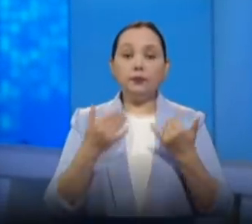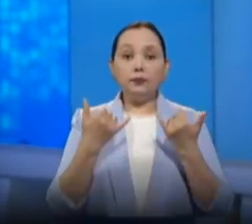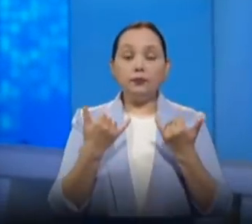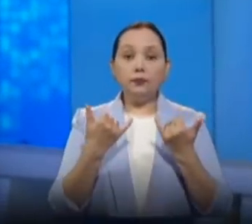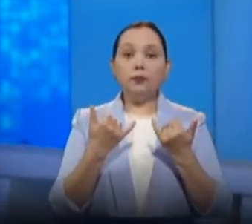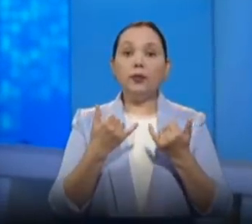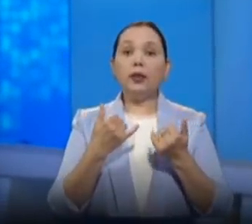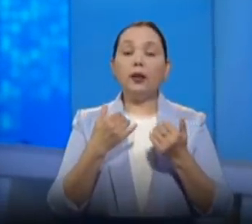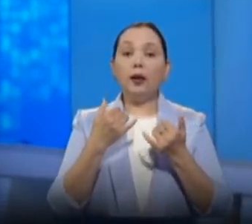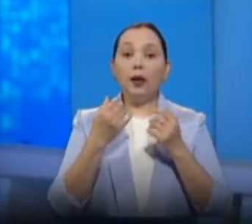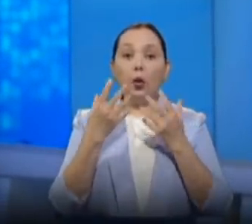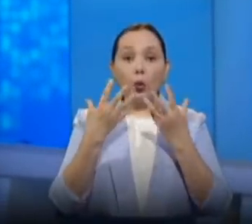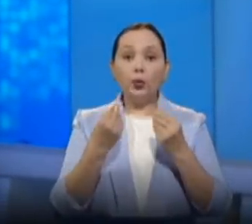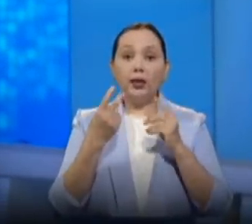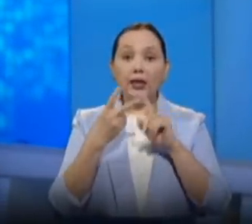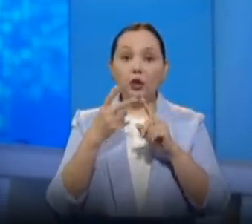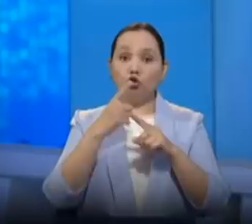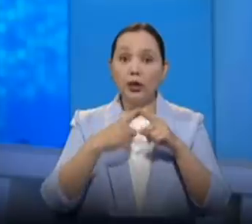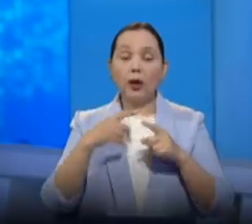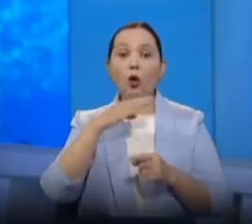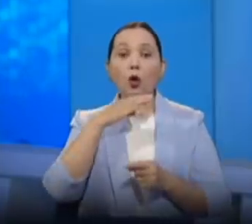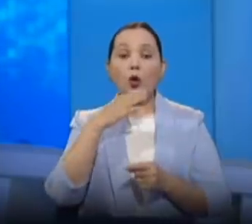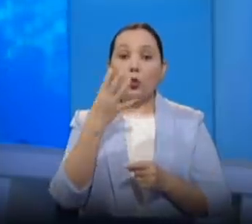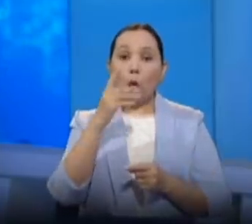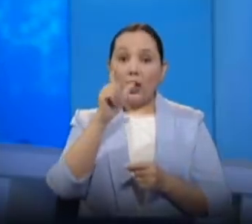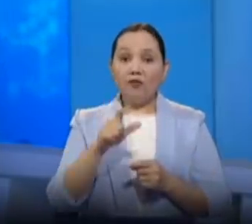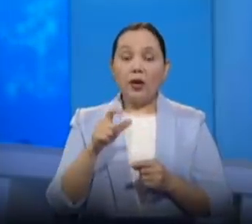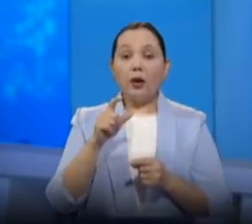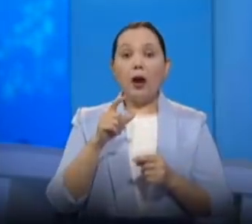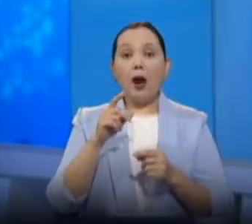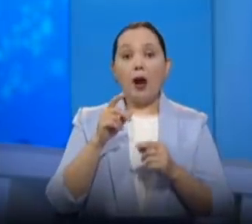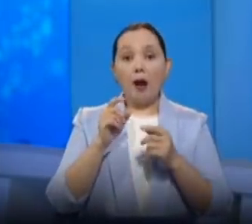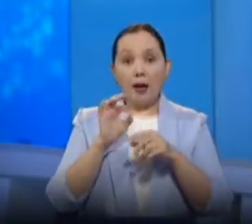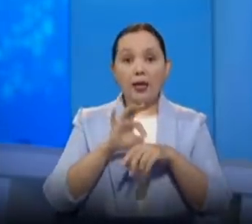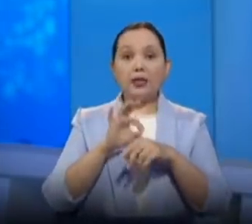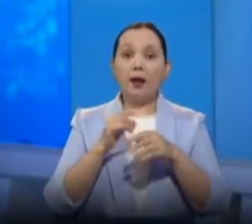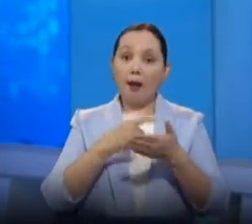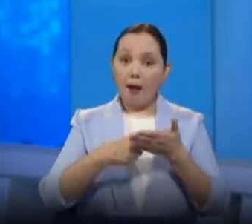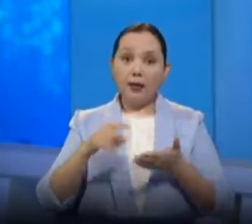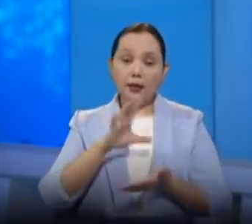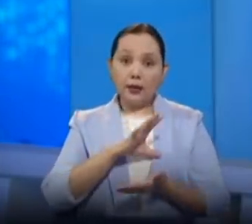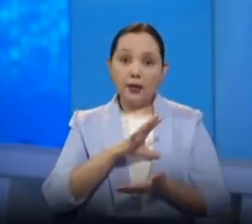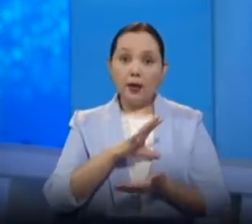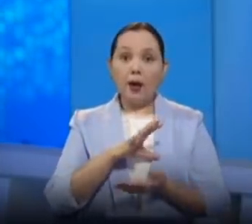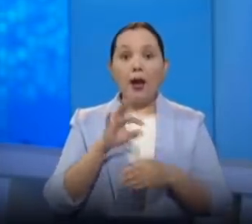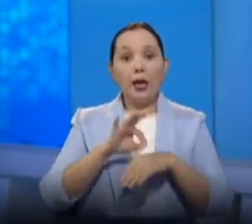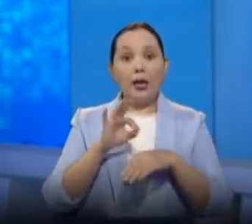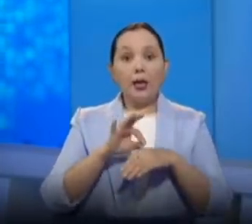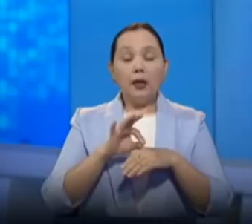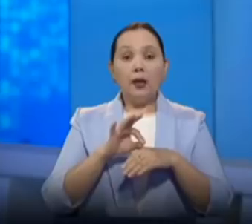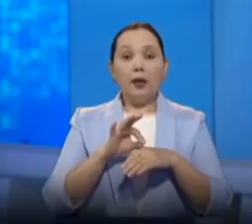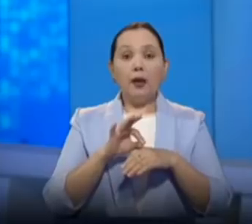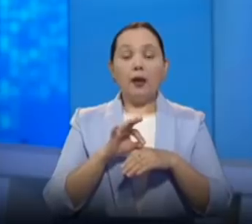кунининг 1-ярмида яна 34 нафар фуқароларимизда коронавирус касаллиги қайд этилди.